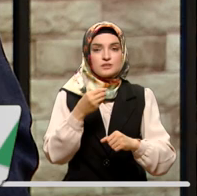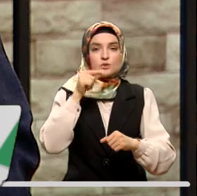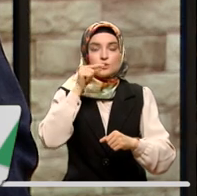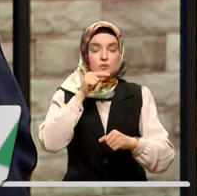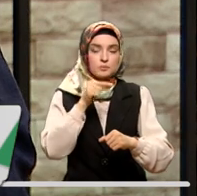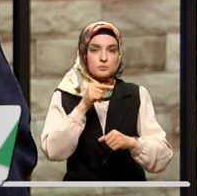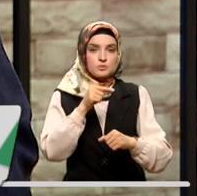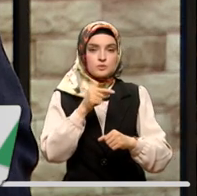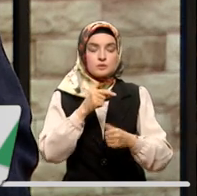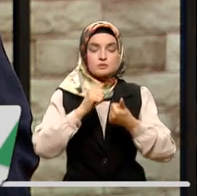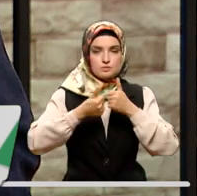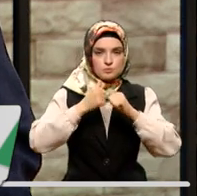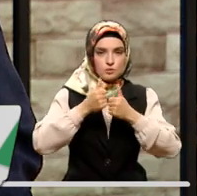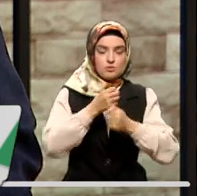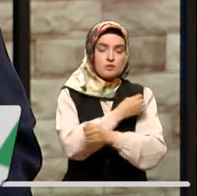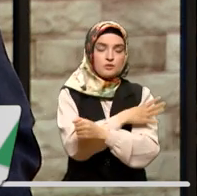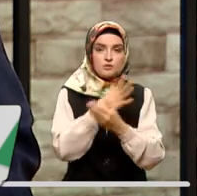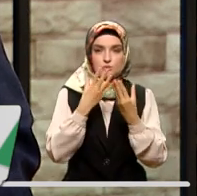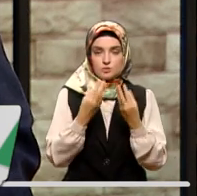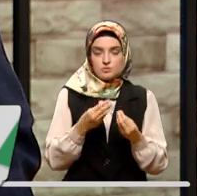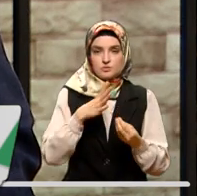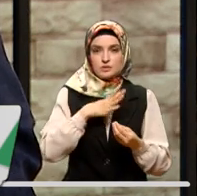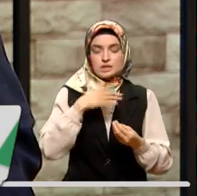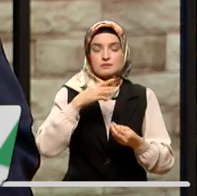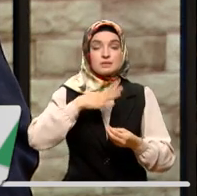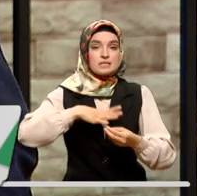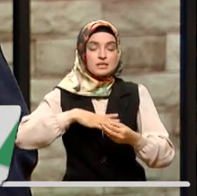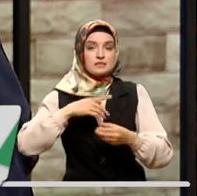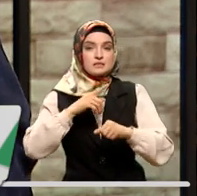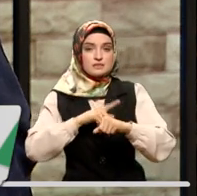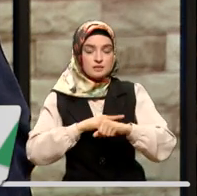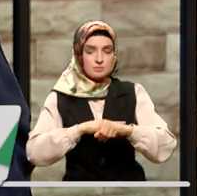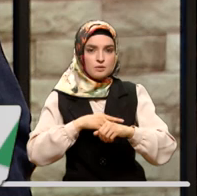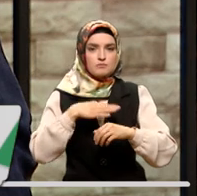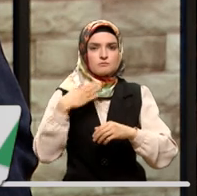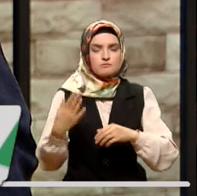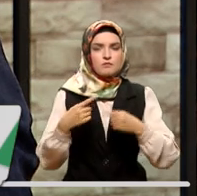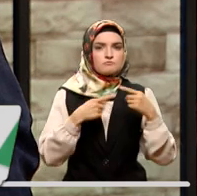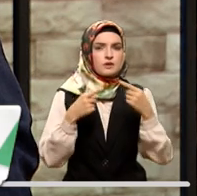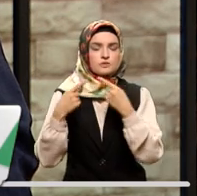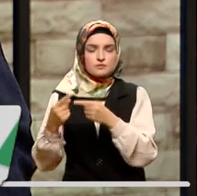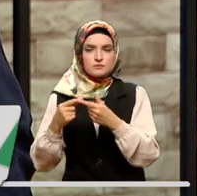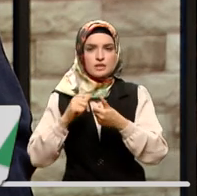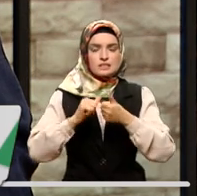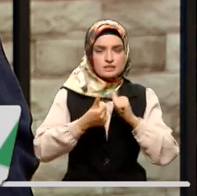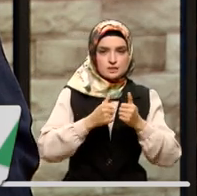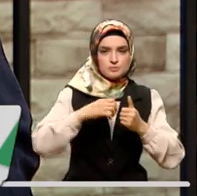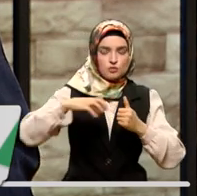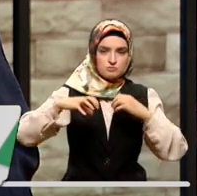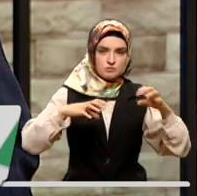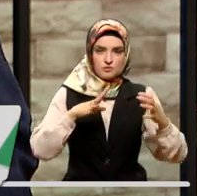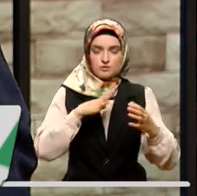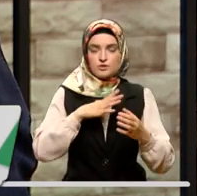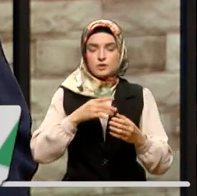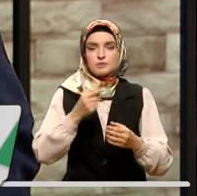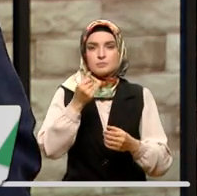müzikte hem spordu. Hatta talep edildiği takdirde mesela Badminton Federasyon Derneğimiz ücretsiz